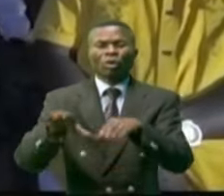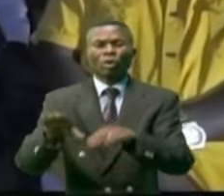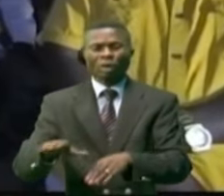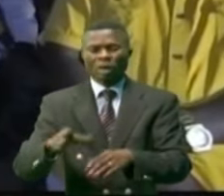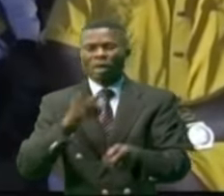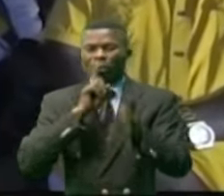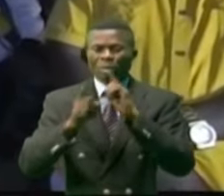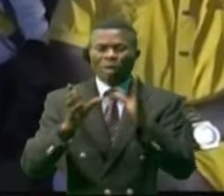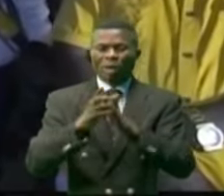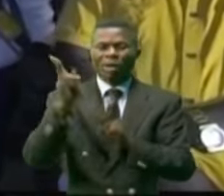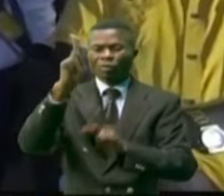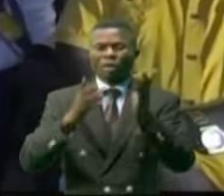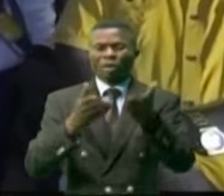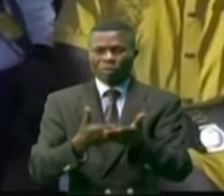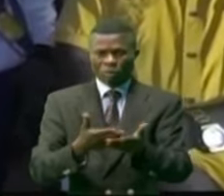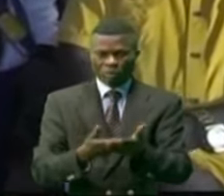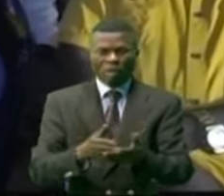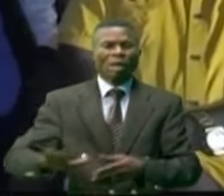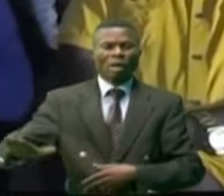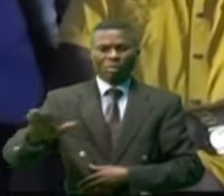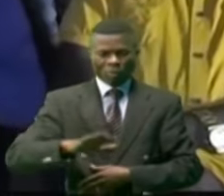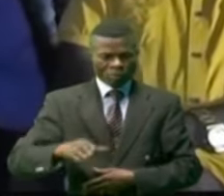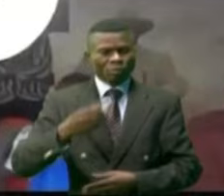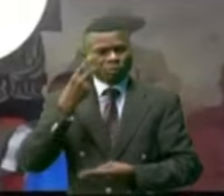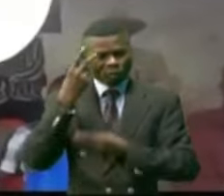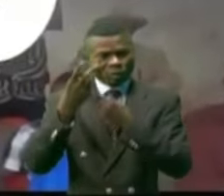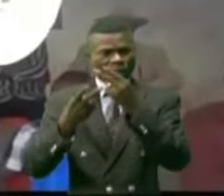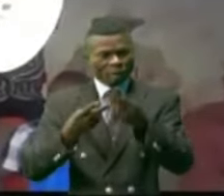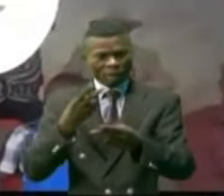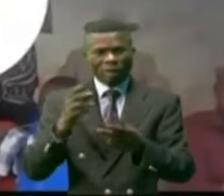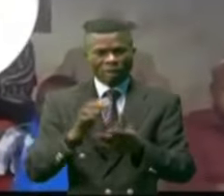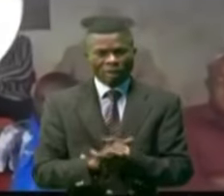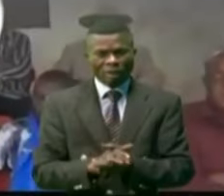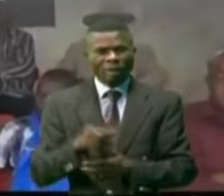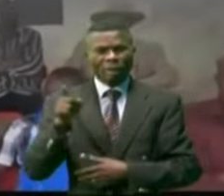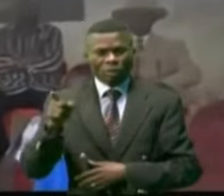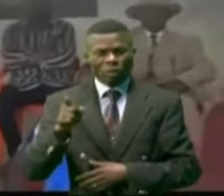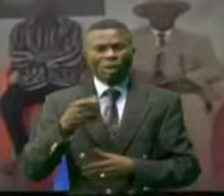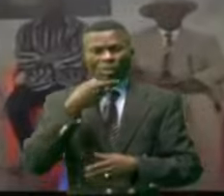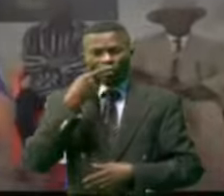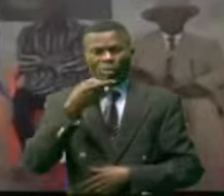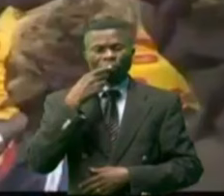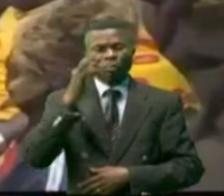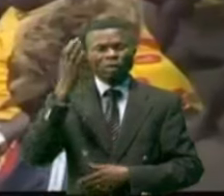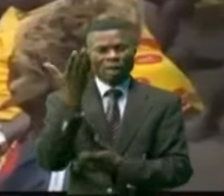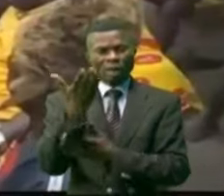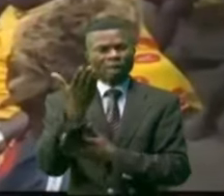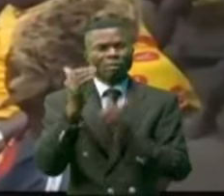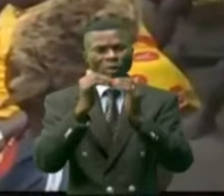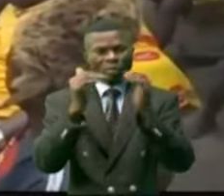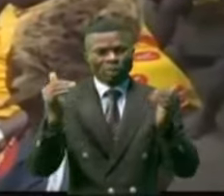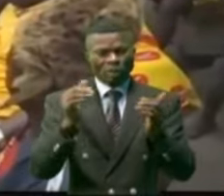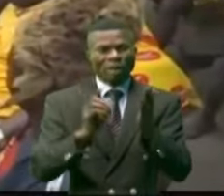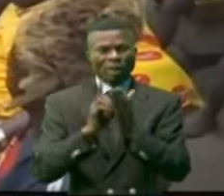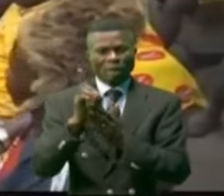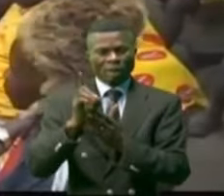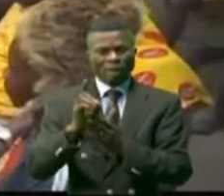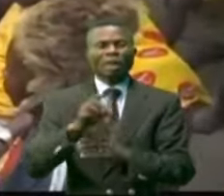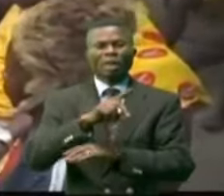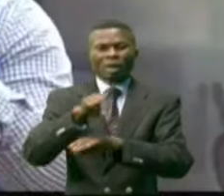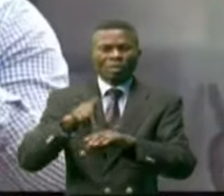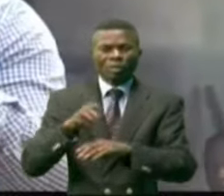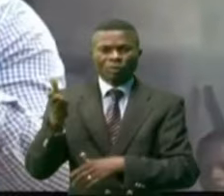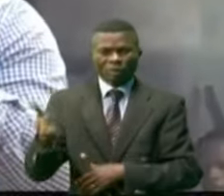communier avec sa base. Partout où il est passé, Peter Lopose-Motingia a prêché la paix et le développement de